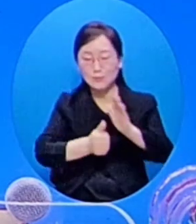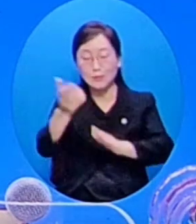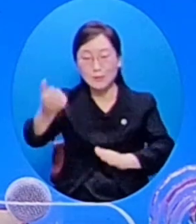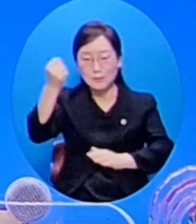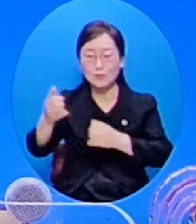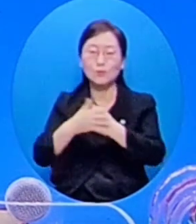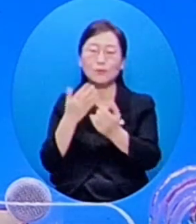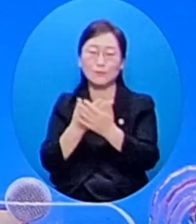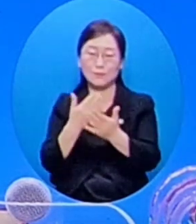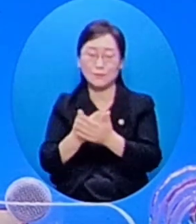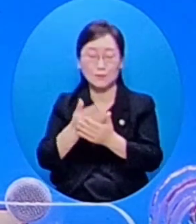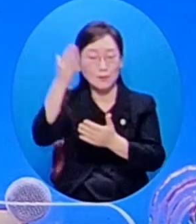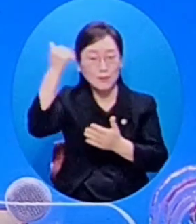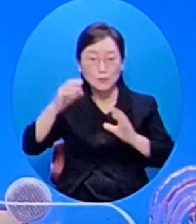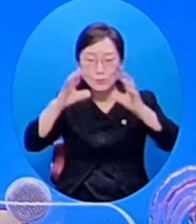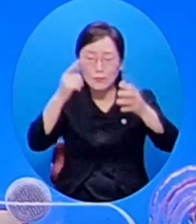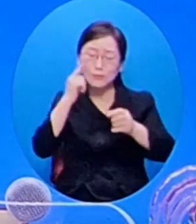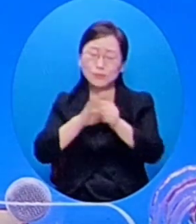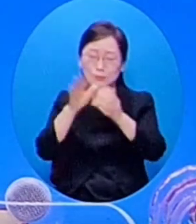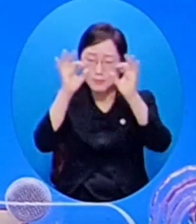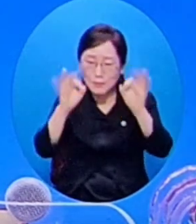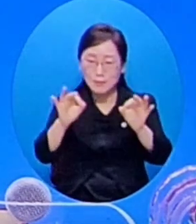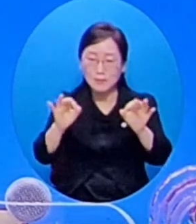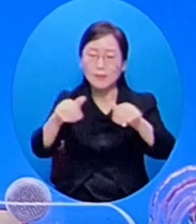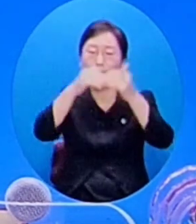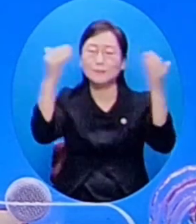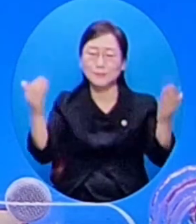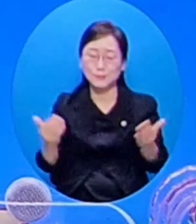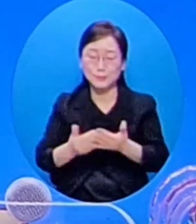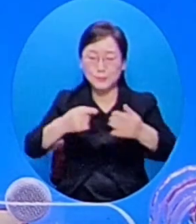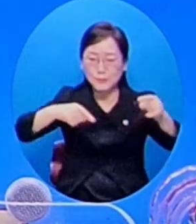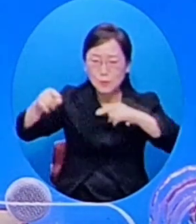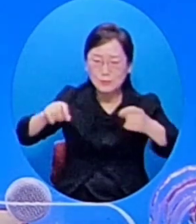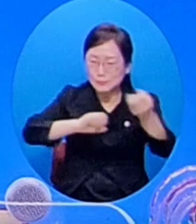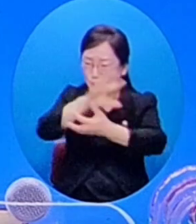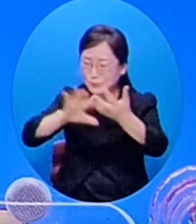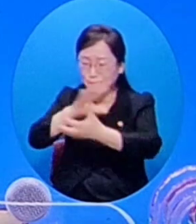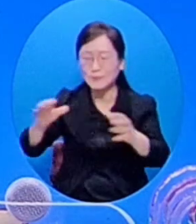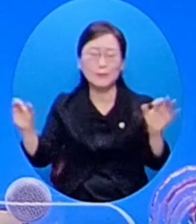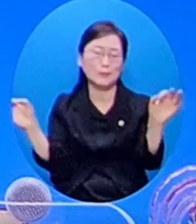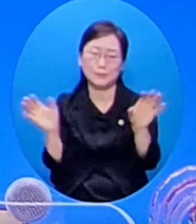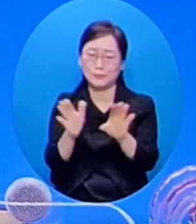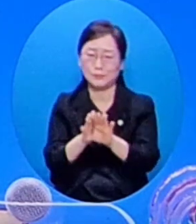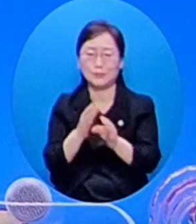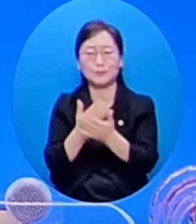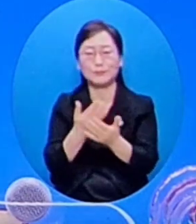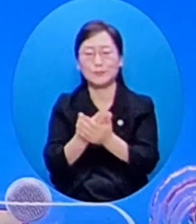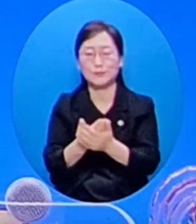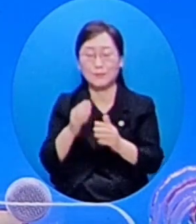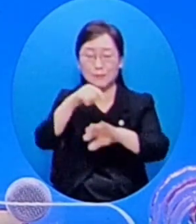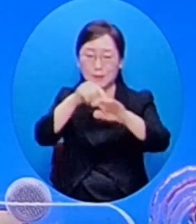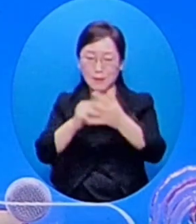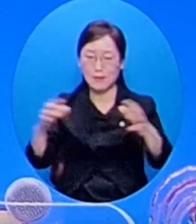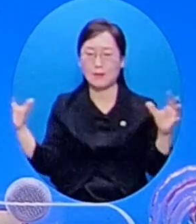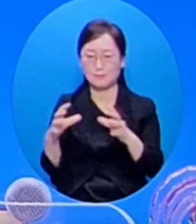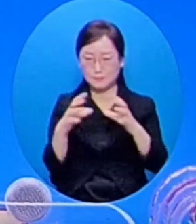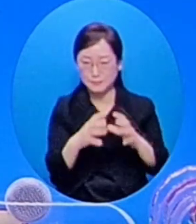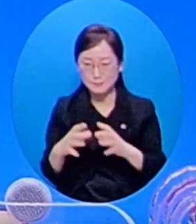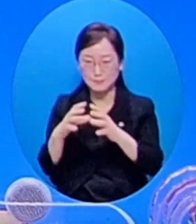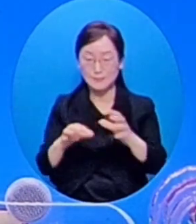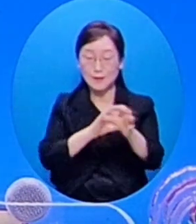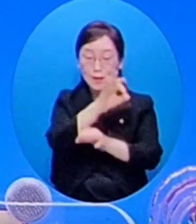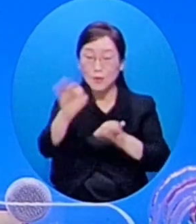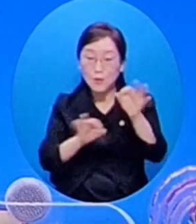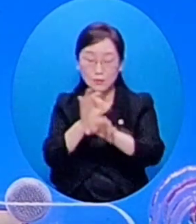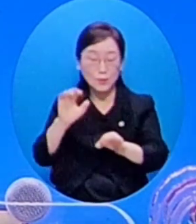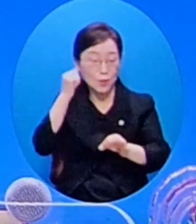주옵소서. 우리 대한민국을 국민이 하게 해주셔서 이 모든 정책인 혼란이 사라지게 하여 주시고, 이제는 한마음되어 경제적인